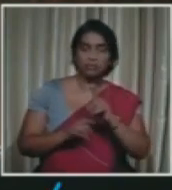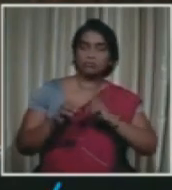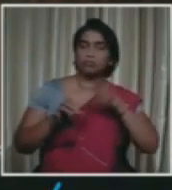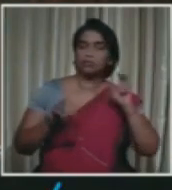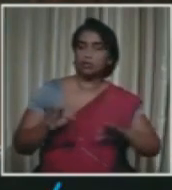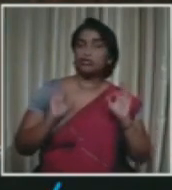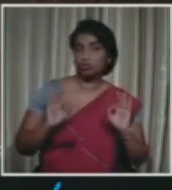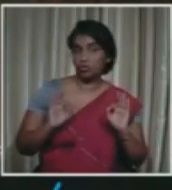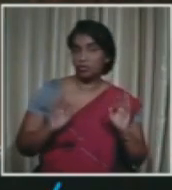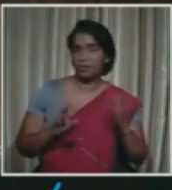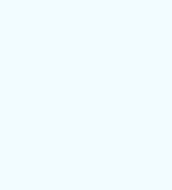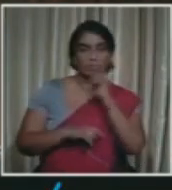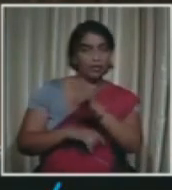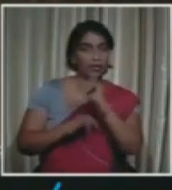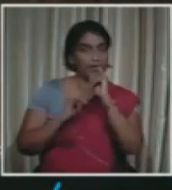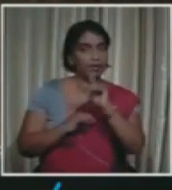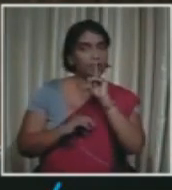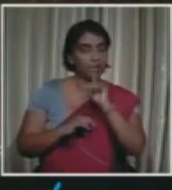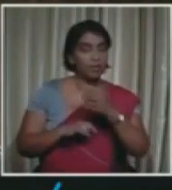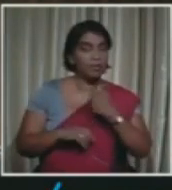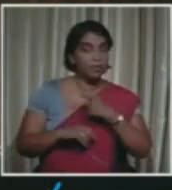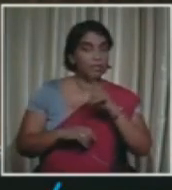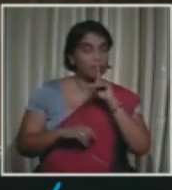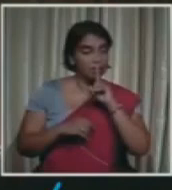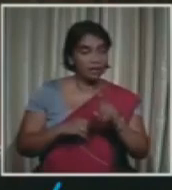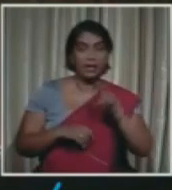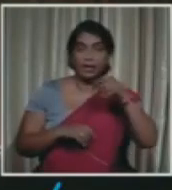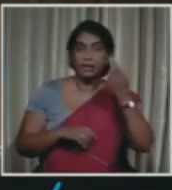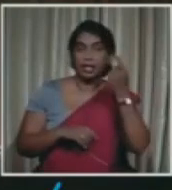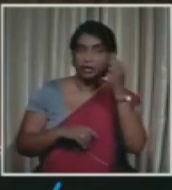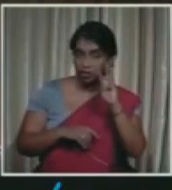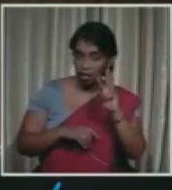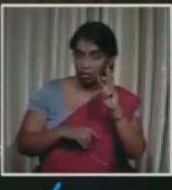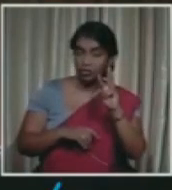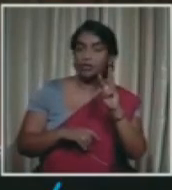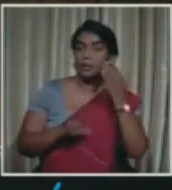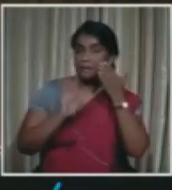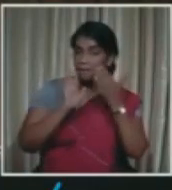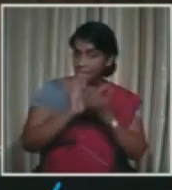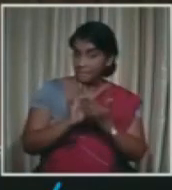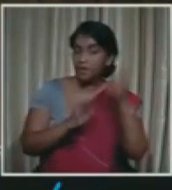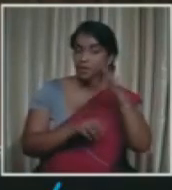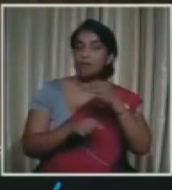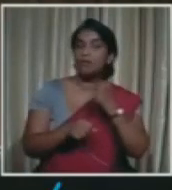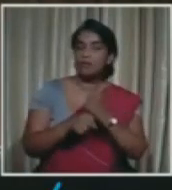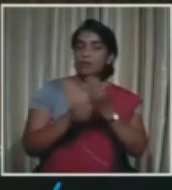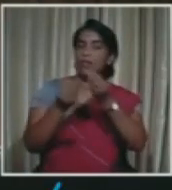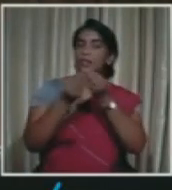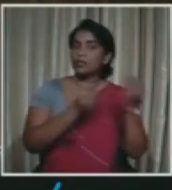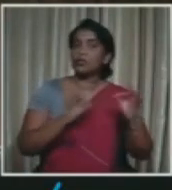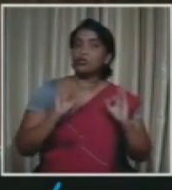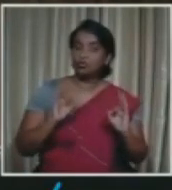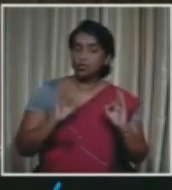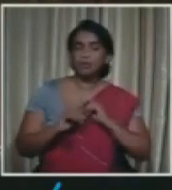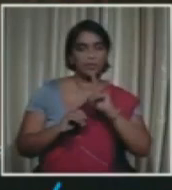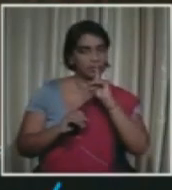සූදානම් කියලා ඒක සම්පූර්ණ වැරදි ප්‍රවෘත්තියක් කරුවා මම කිව්වේ 113ක් අරගෙන එතෙන්ට ගියොත් ආණ්ඩුව දෙන්න සූදානම් කියලා එතුමා ප්‍රකාශ